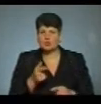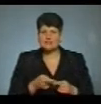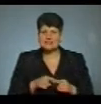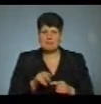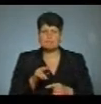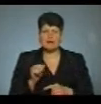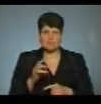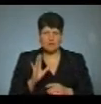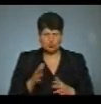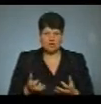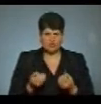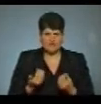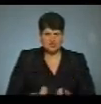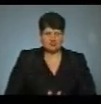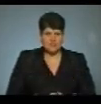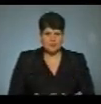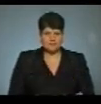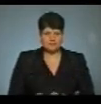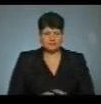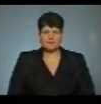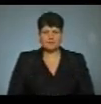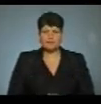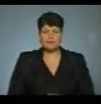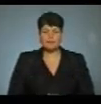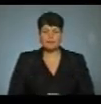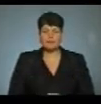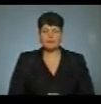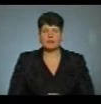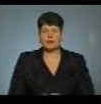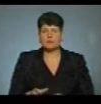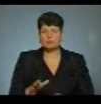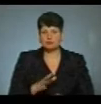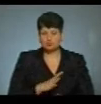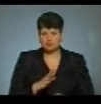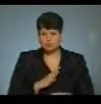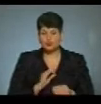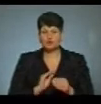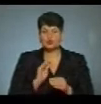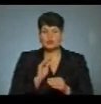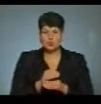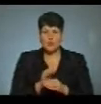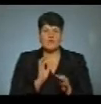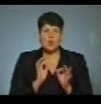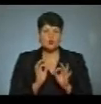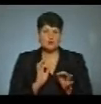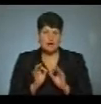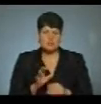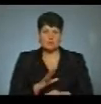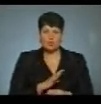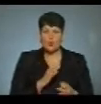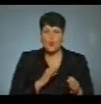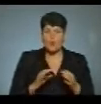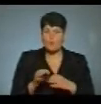вона буде рятувати життя? Так, ну, ми була додаткові консультації і було обговорення,